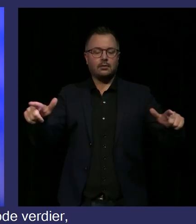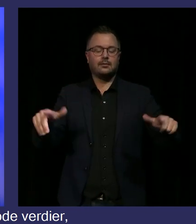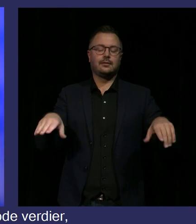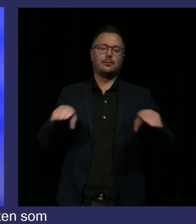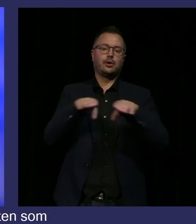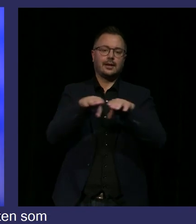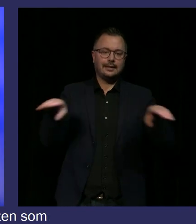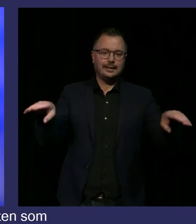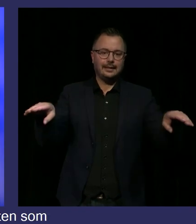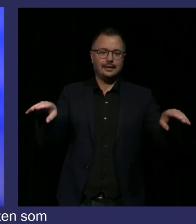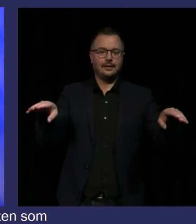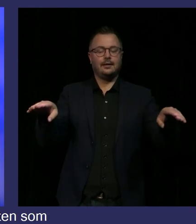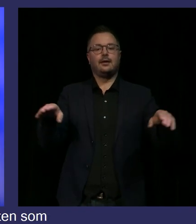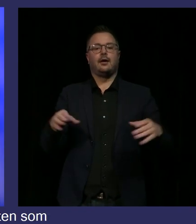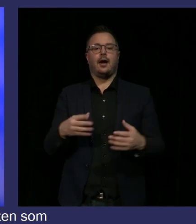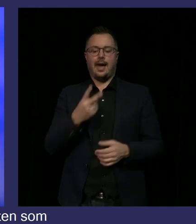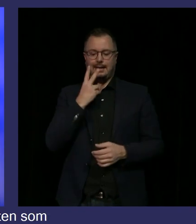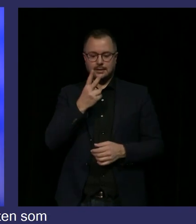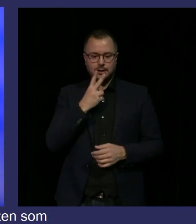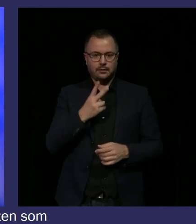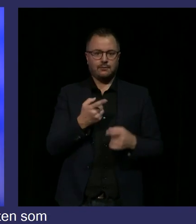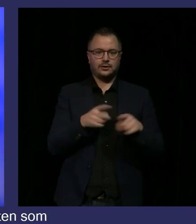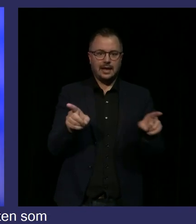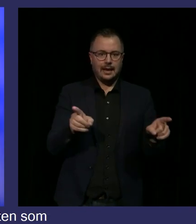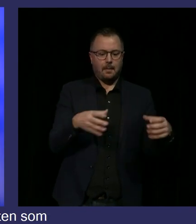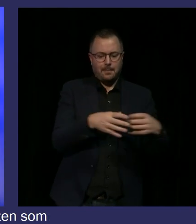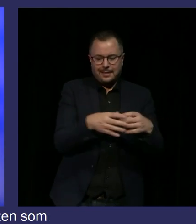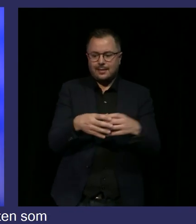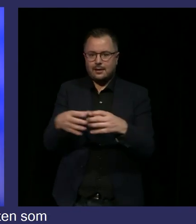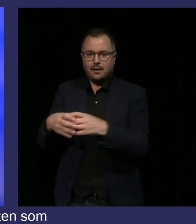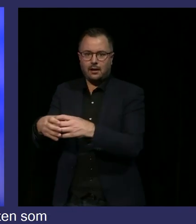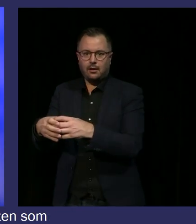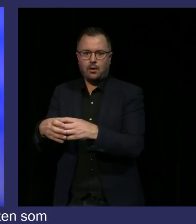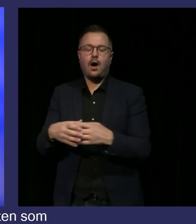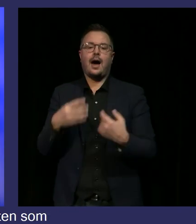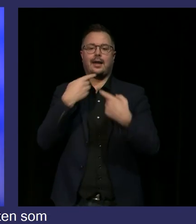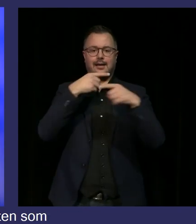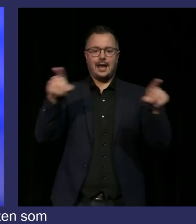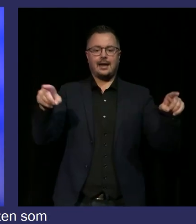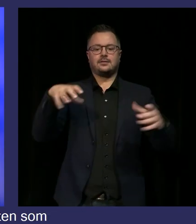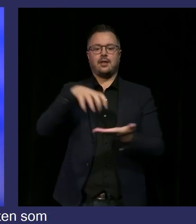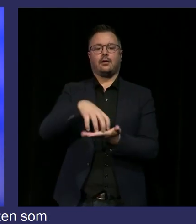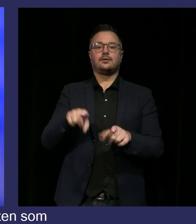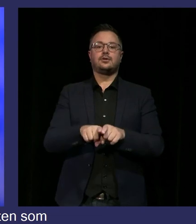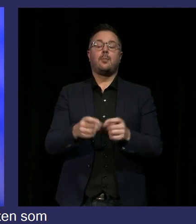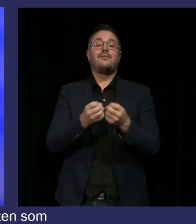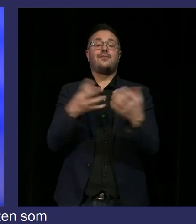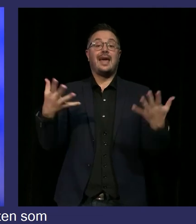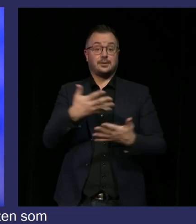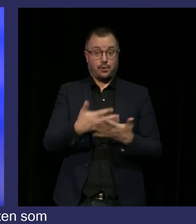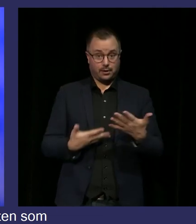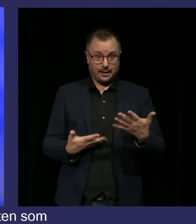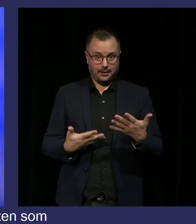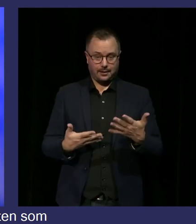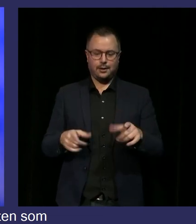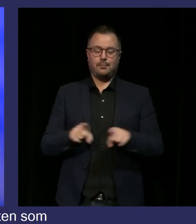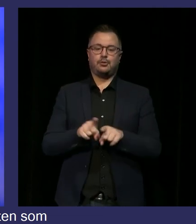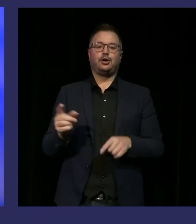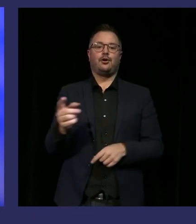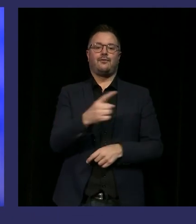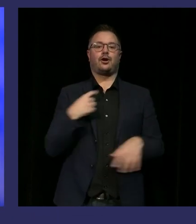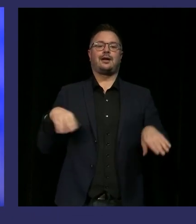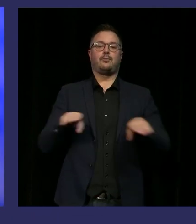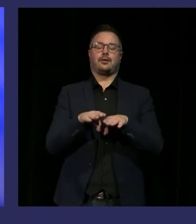hensyn til ulike mindretall og erklærer staten som flerspråklig. Det gjør demokratiet vårt sterkere.